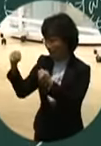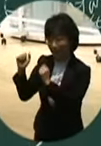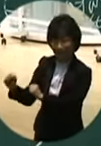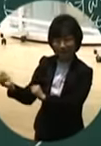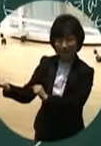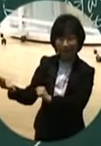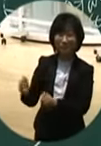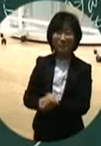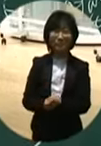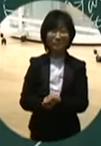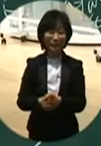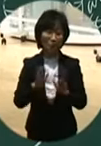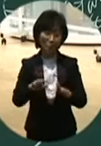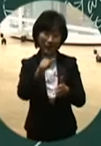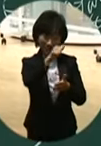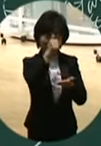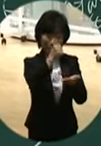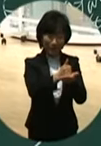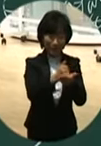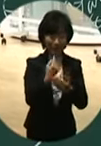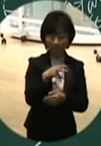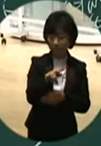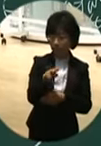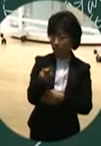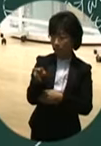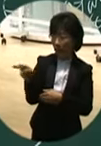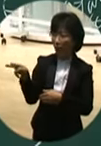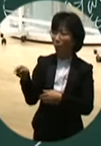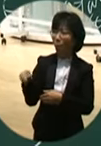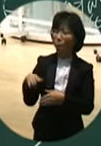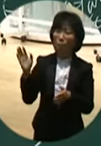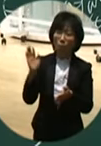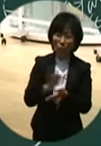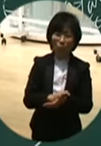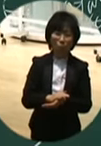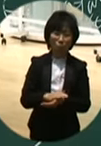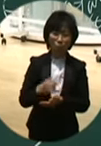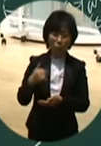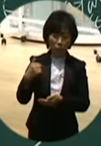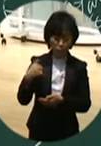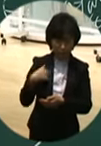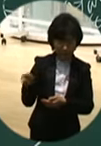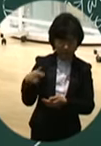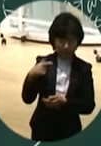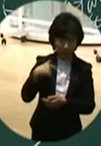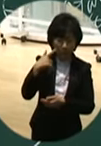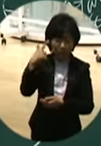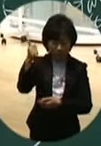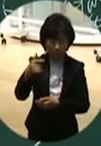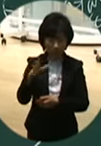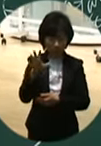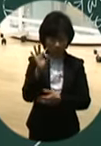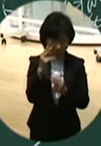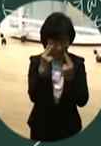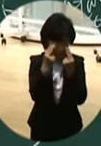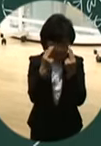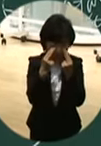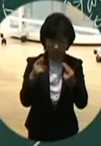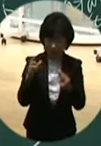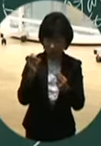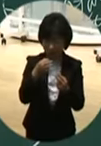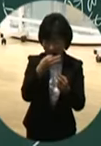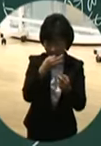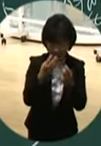장로님이 보실 때, 아 우리 목사님은 너무 돈을 좋아하구나 이렇게